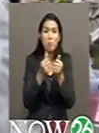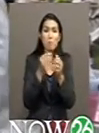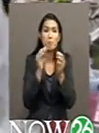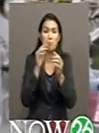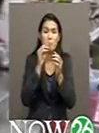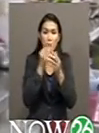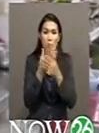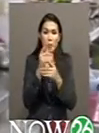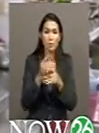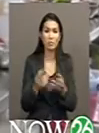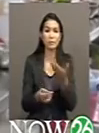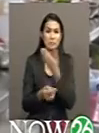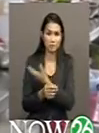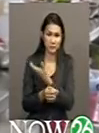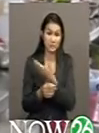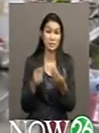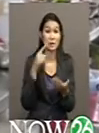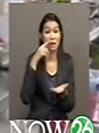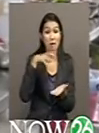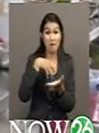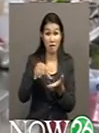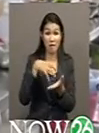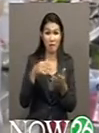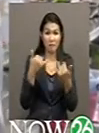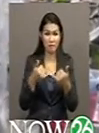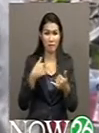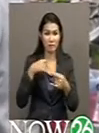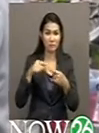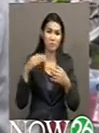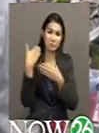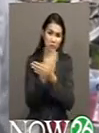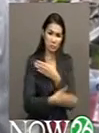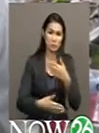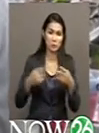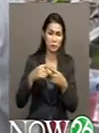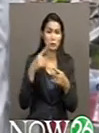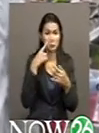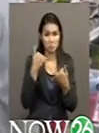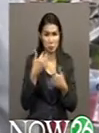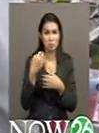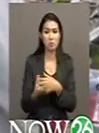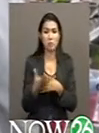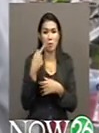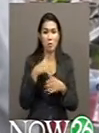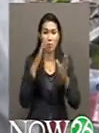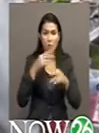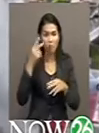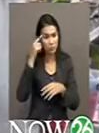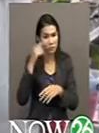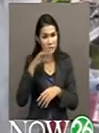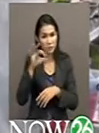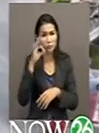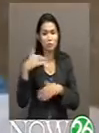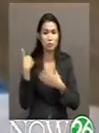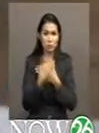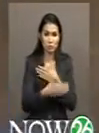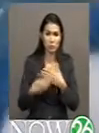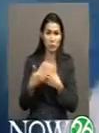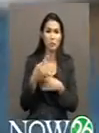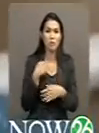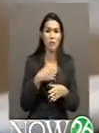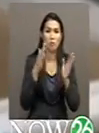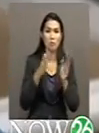มิสุจากร้านเซซามิคิเช่นบอกว่าขณะนี้กระแสดูแลสุขภาพกำลังมาแรงเพราะคนเริ่มมองหาทางเลือกสุขภาพมากขึ้นบ